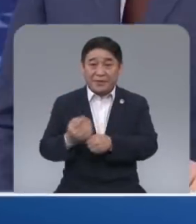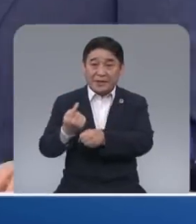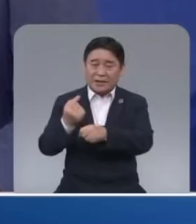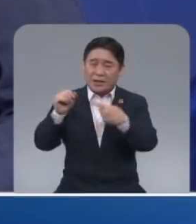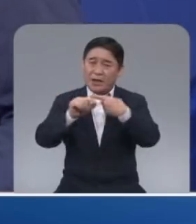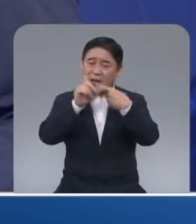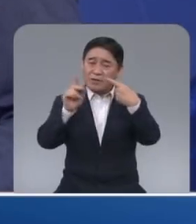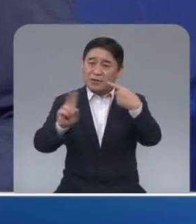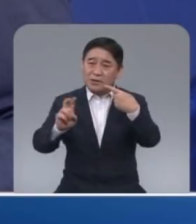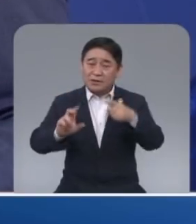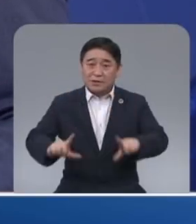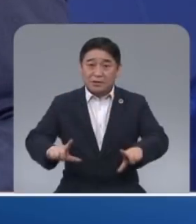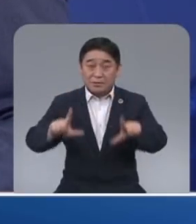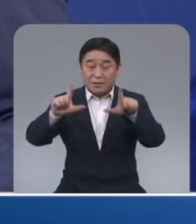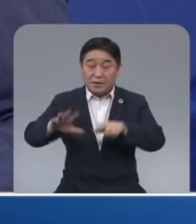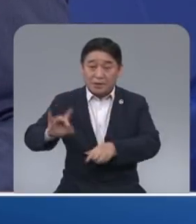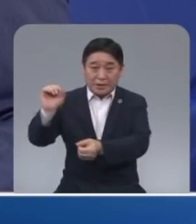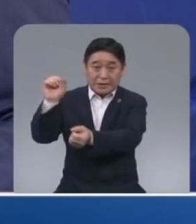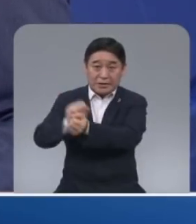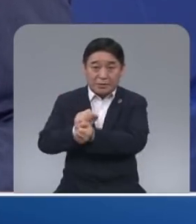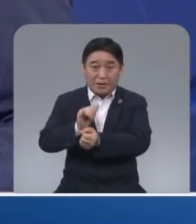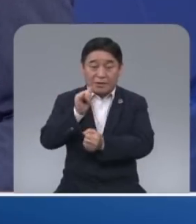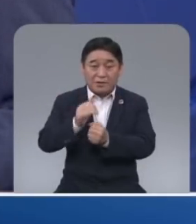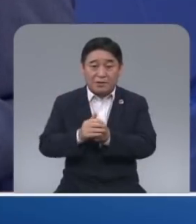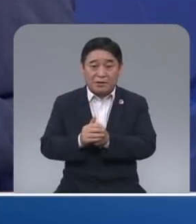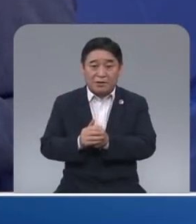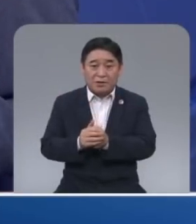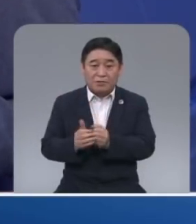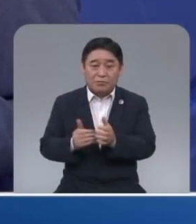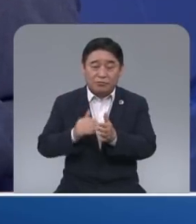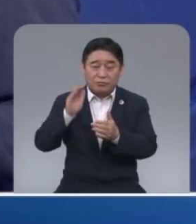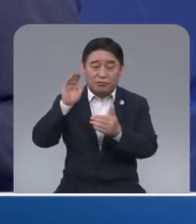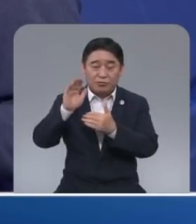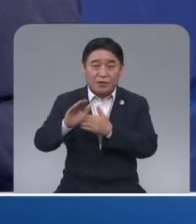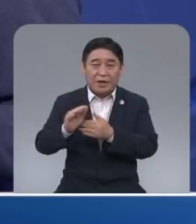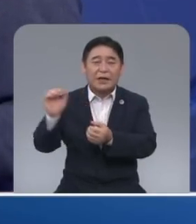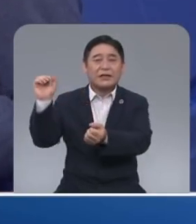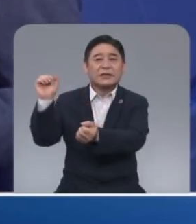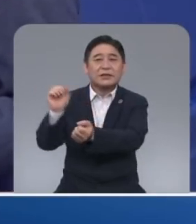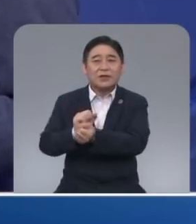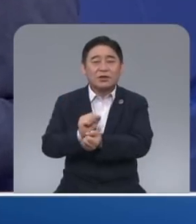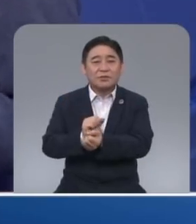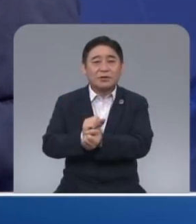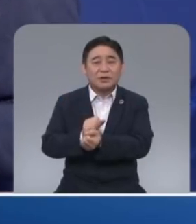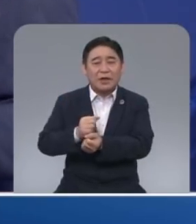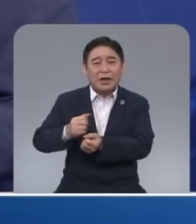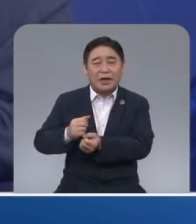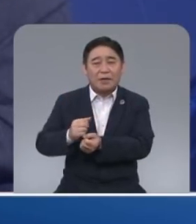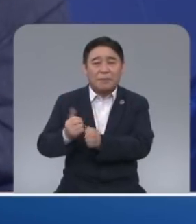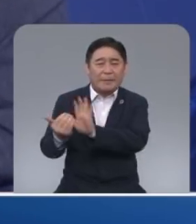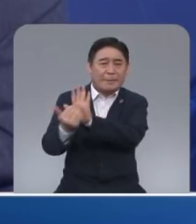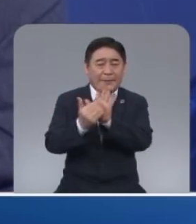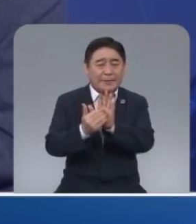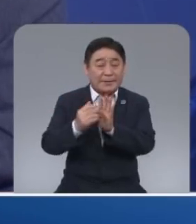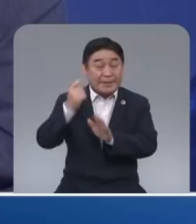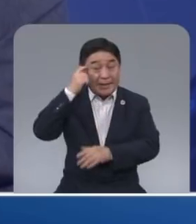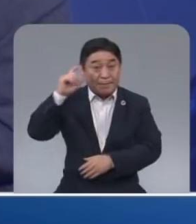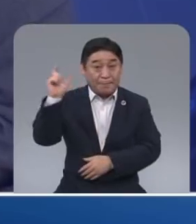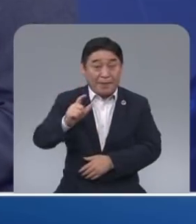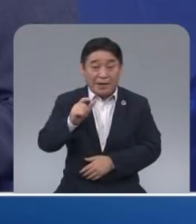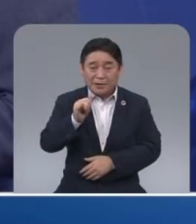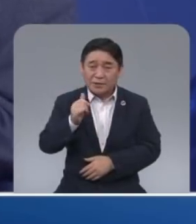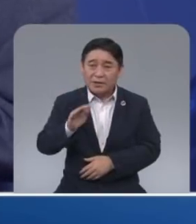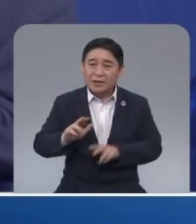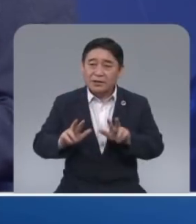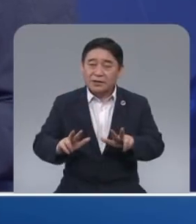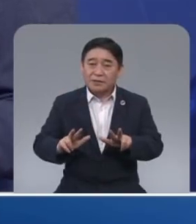1월 20일에 이제 국내에서 첫 확진자가 나오지 않았습니까? 그러면서부터 이제 확진이 되지 않아야 된다는 생각이 굉장히 강했었는데